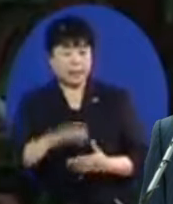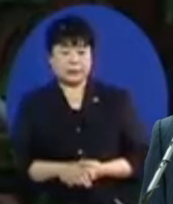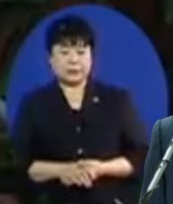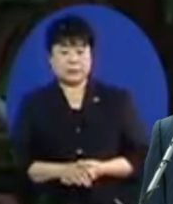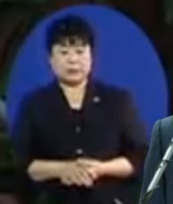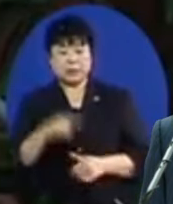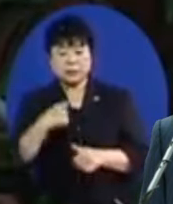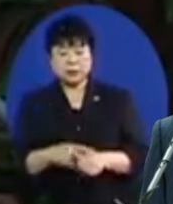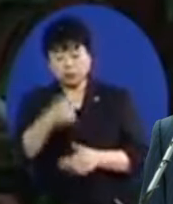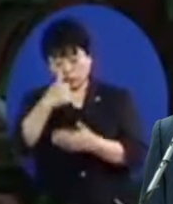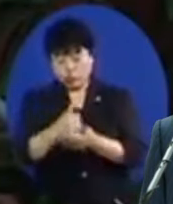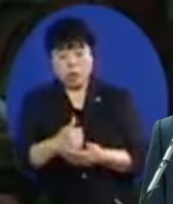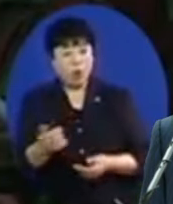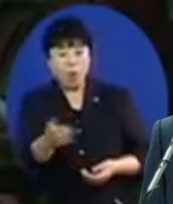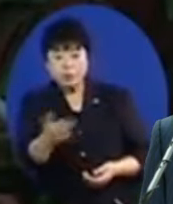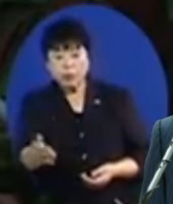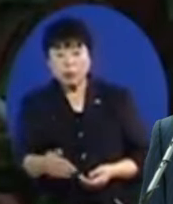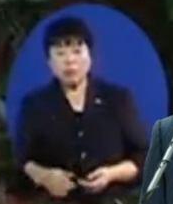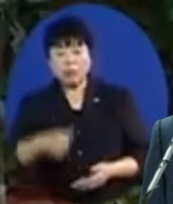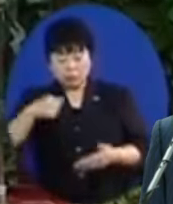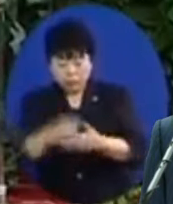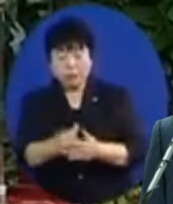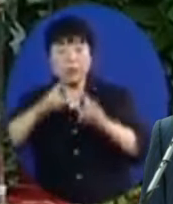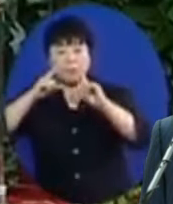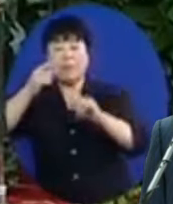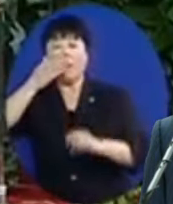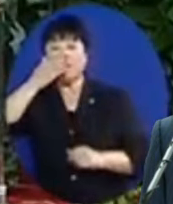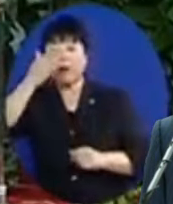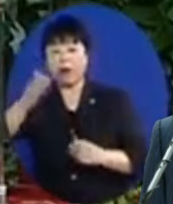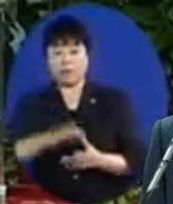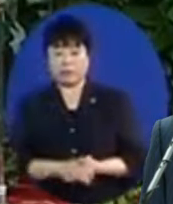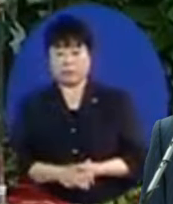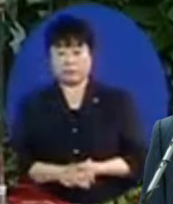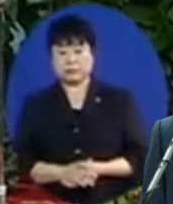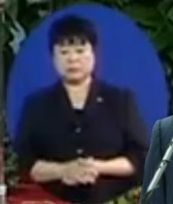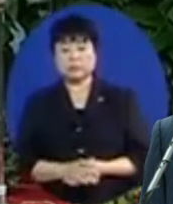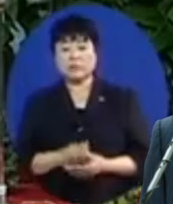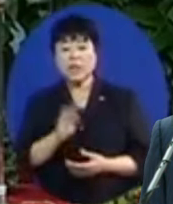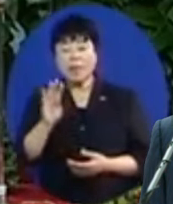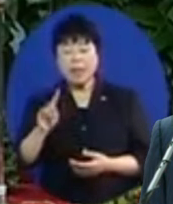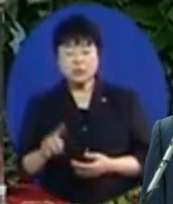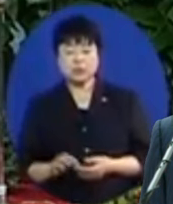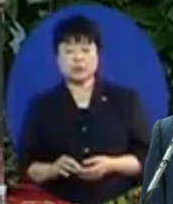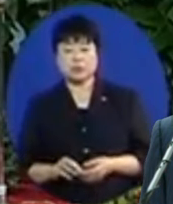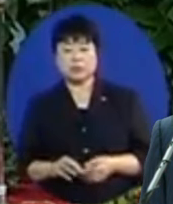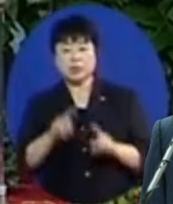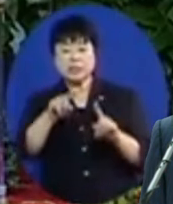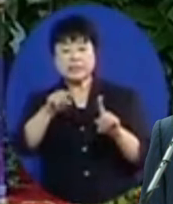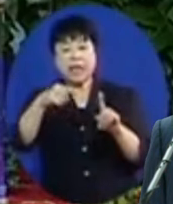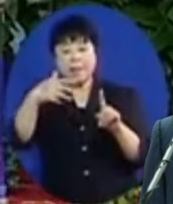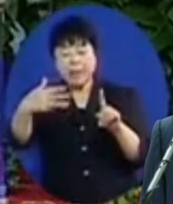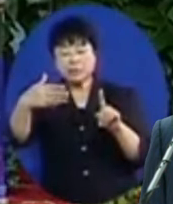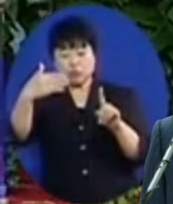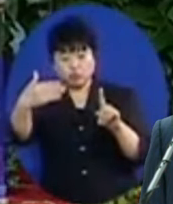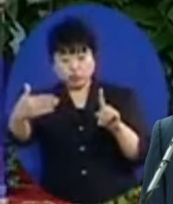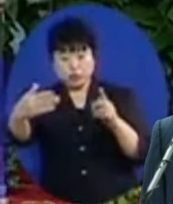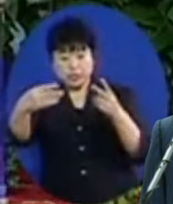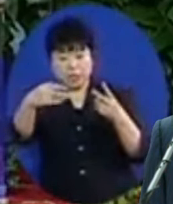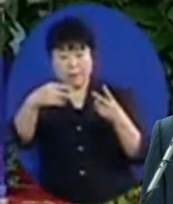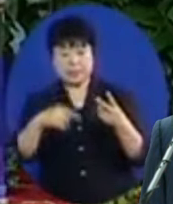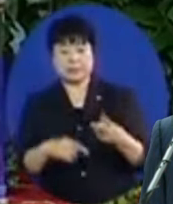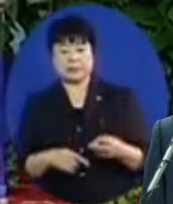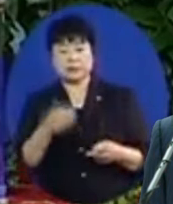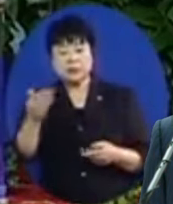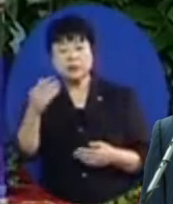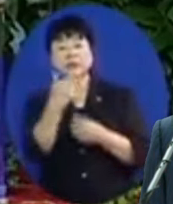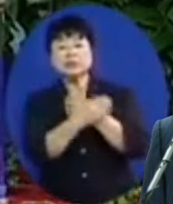네가 참수할 죄가 없다. 우리는 담대하게 그렇게 말할 수가 있는 것입니다. 에베소서 2장 8절로 9절 우리 다 같이 한번 읽어보십시다.